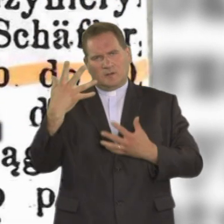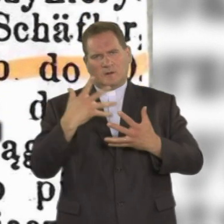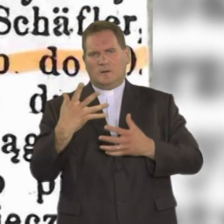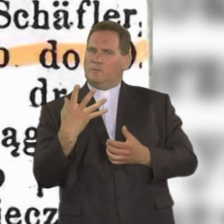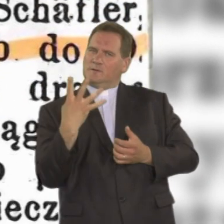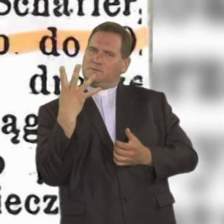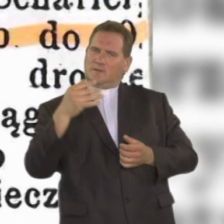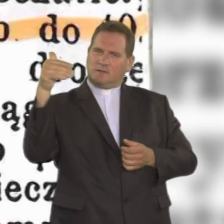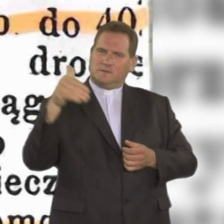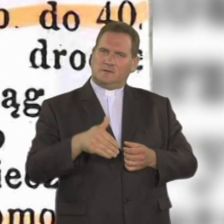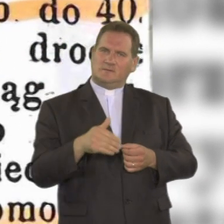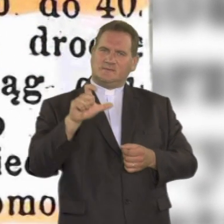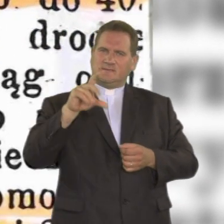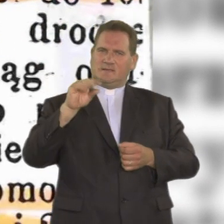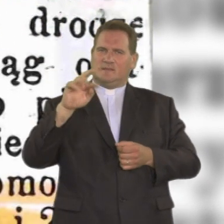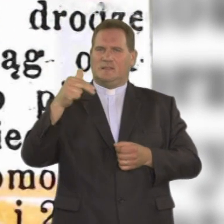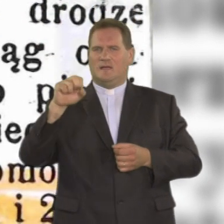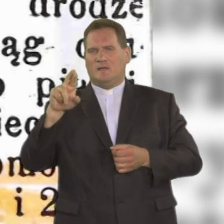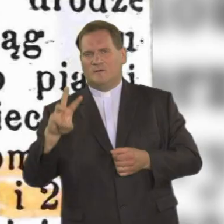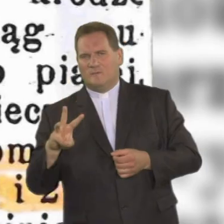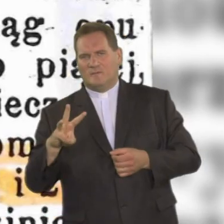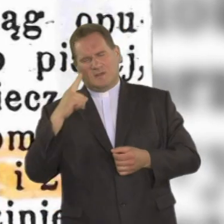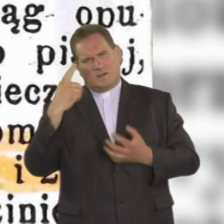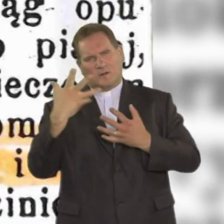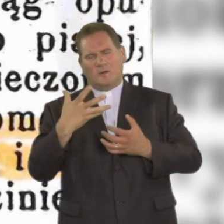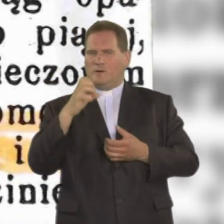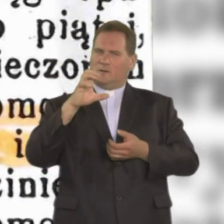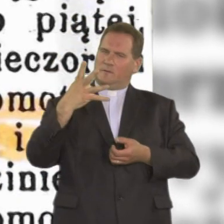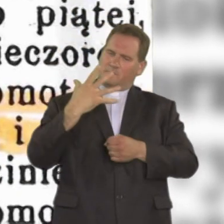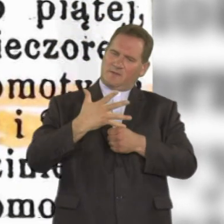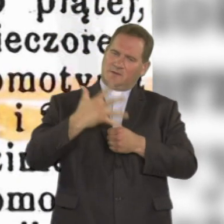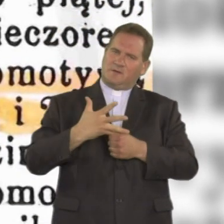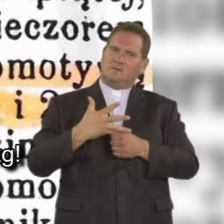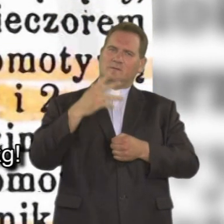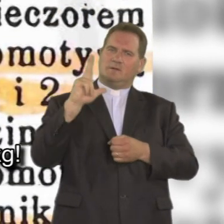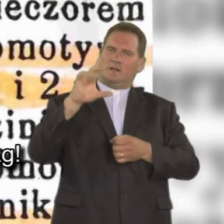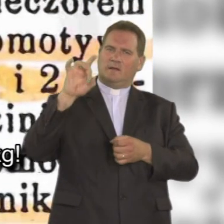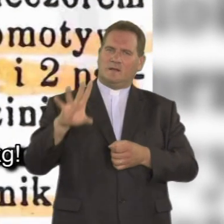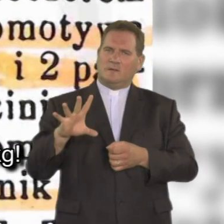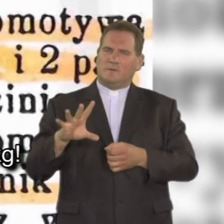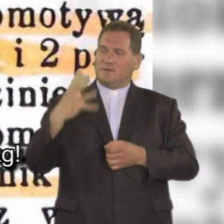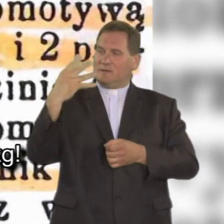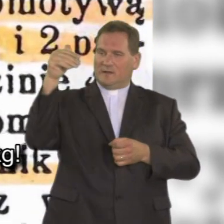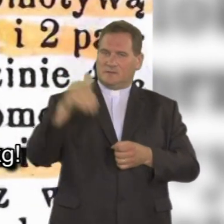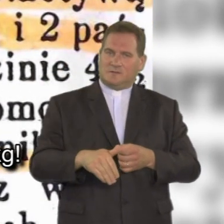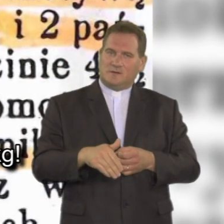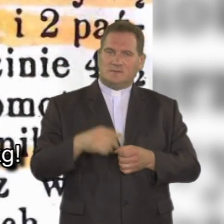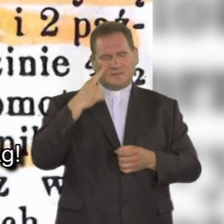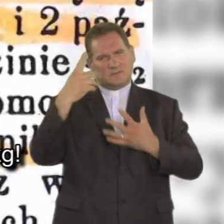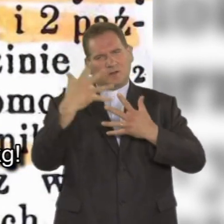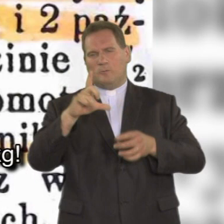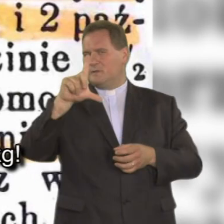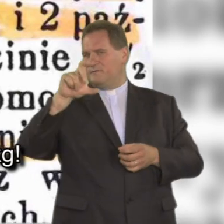centnarów. Centnar to angielska waga masy, wynosząca około 50 kg, czyli 4000 centnarów to jest, proszę Państwa, 200